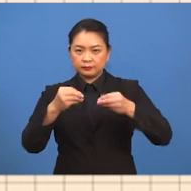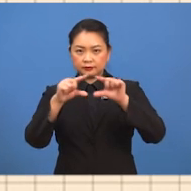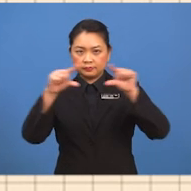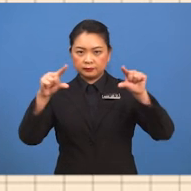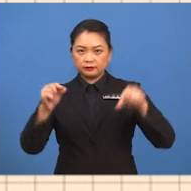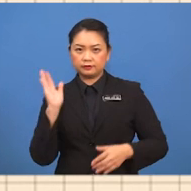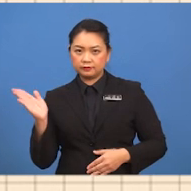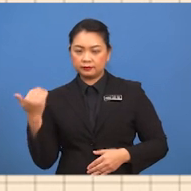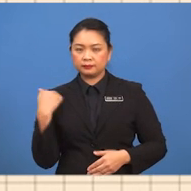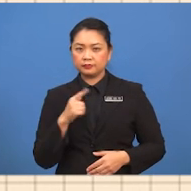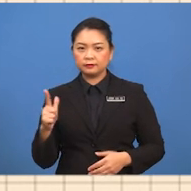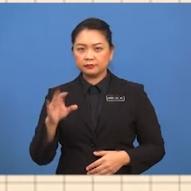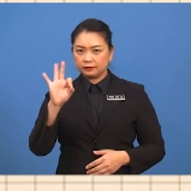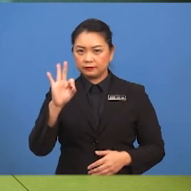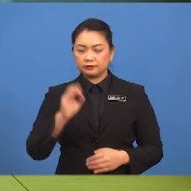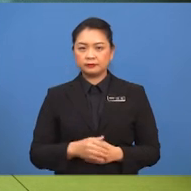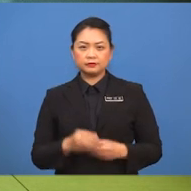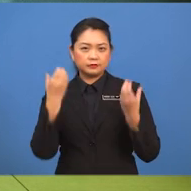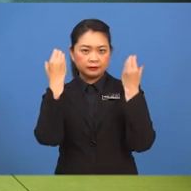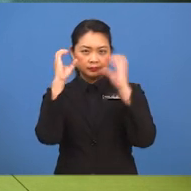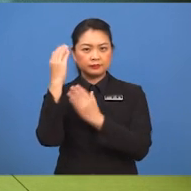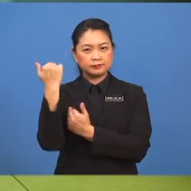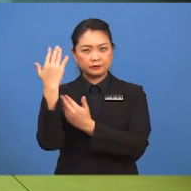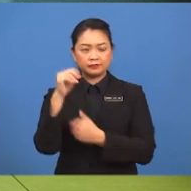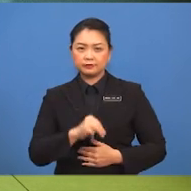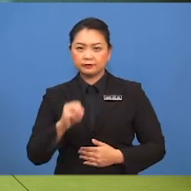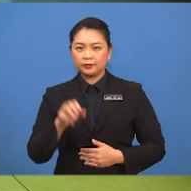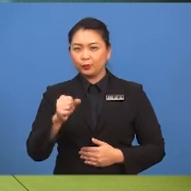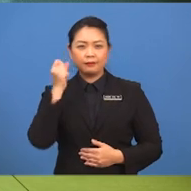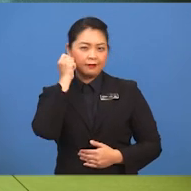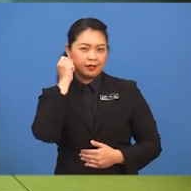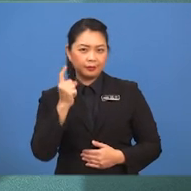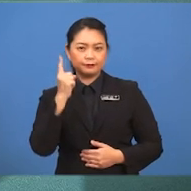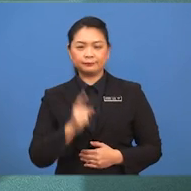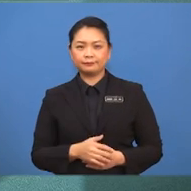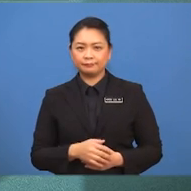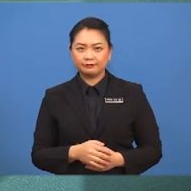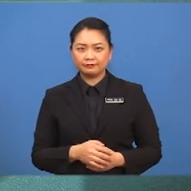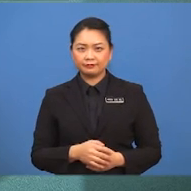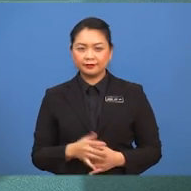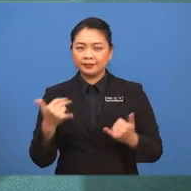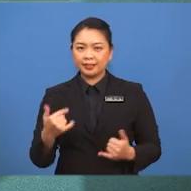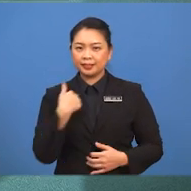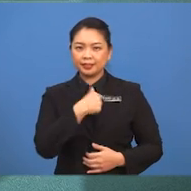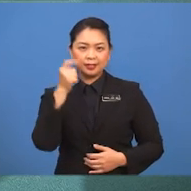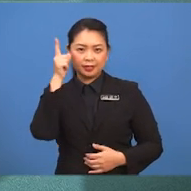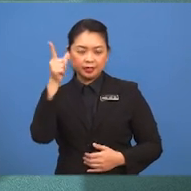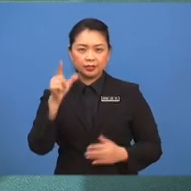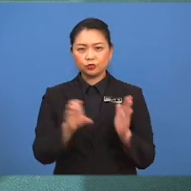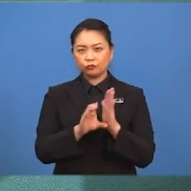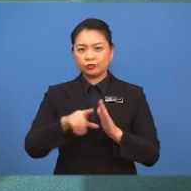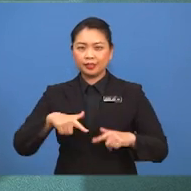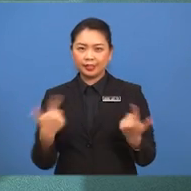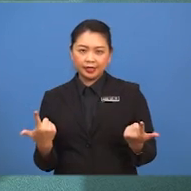ialah 9. Cikgu harap murid-murid boleh faham. Sekarang kita lihat contoh